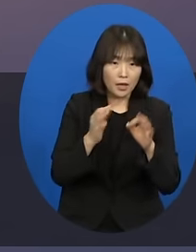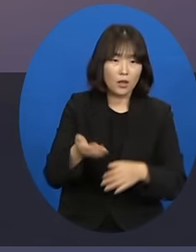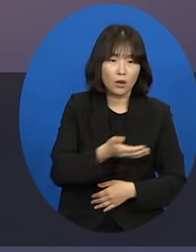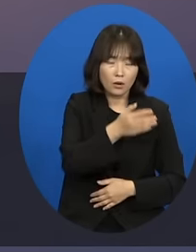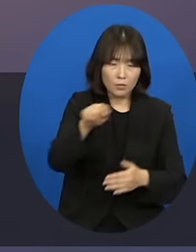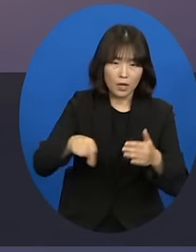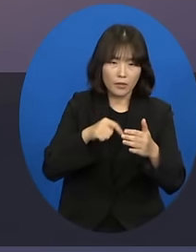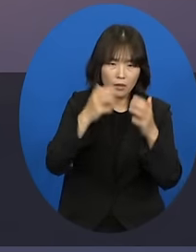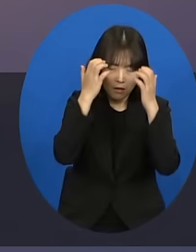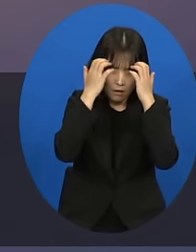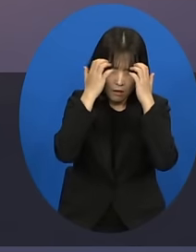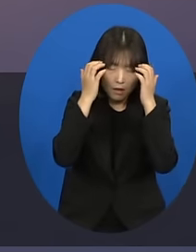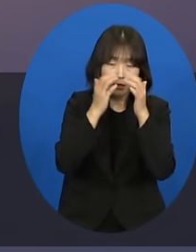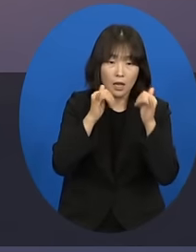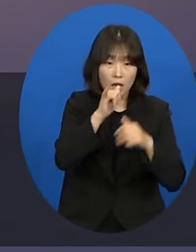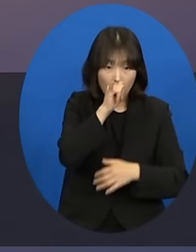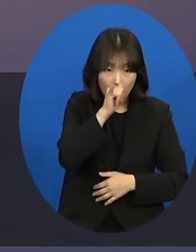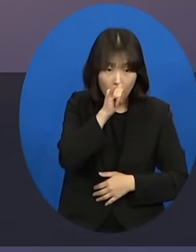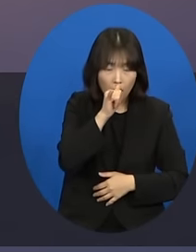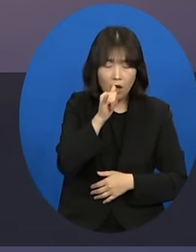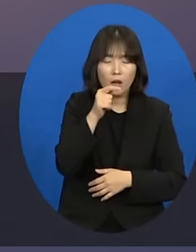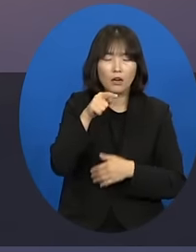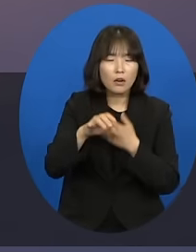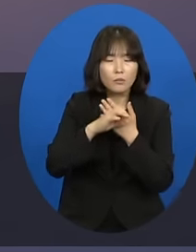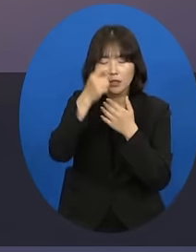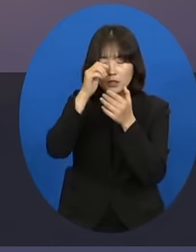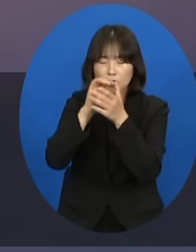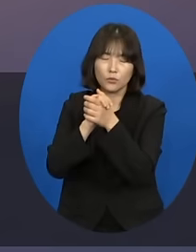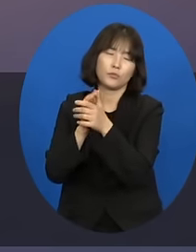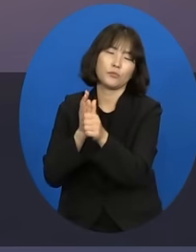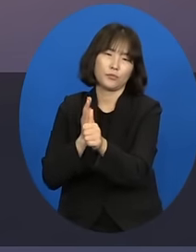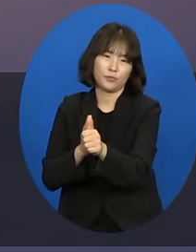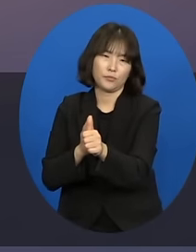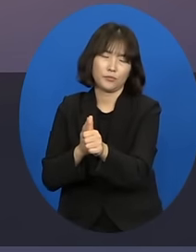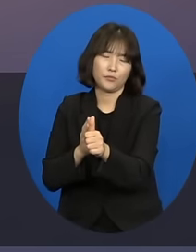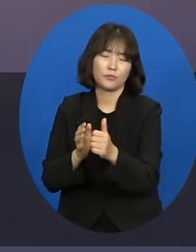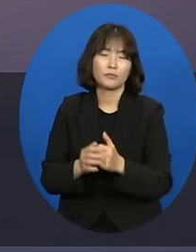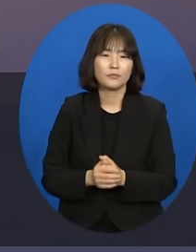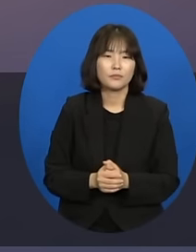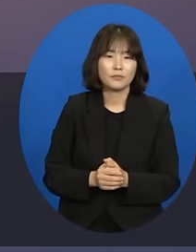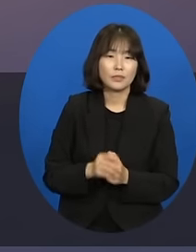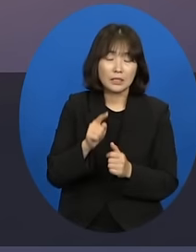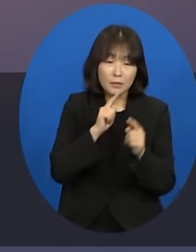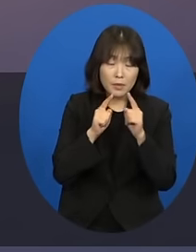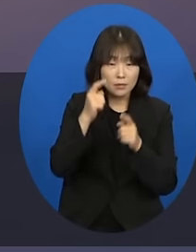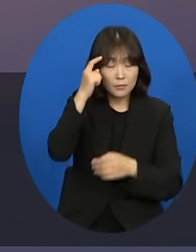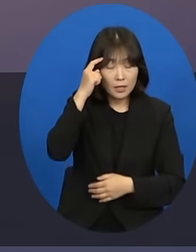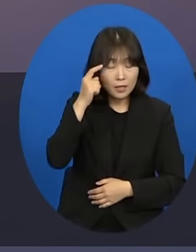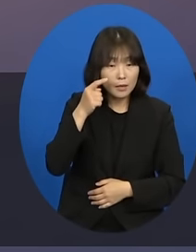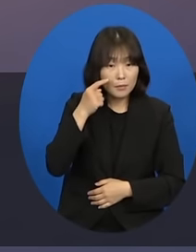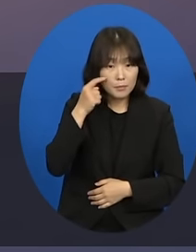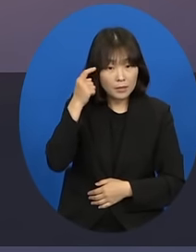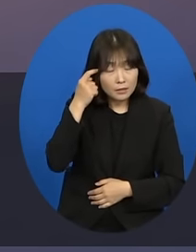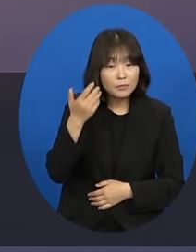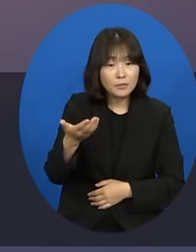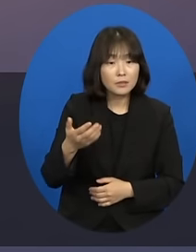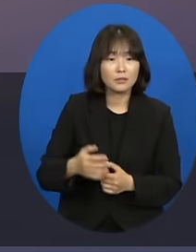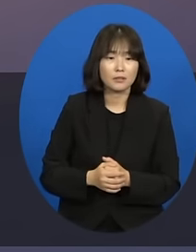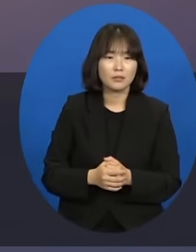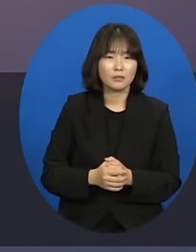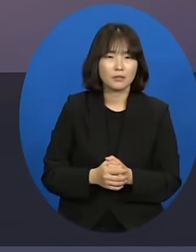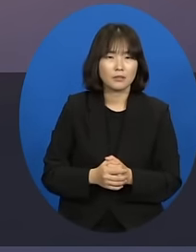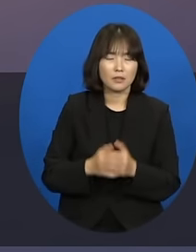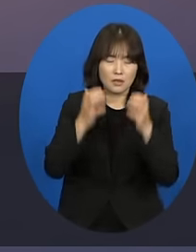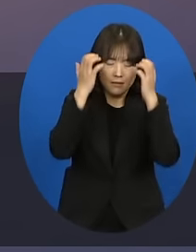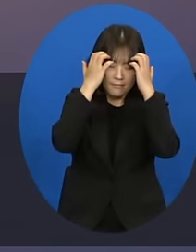있습니까? 기도하십시오. 이 구절 생각해 보셨습니까, 여러분? 어려움의